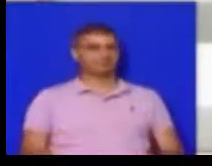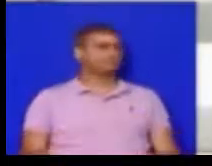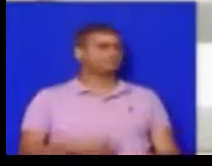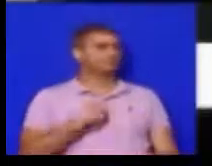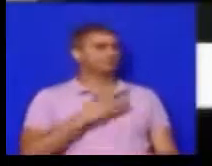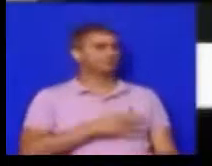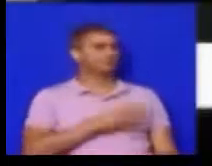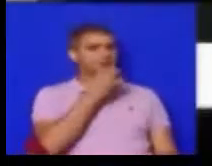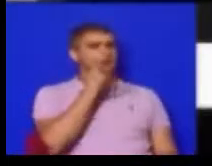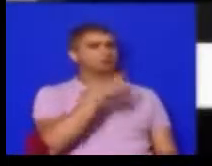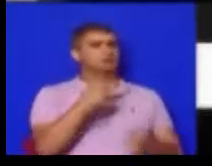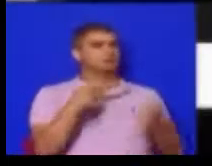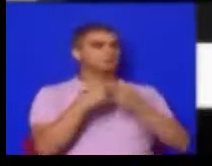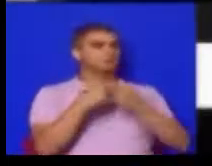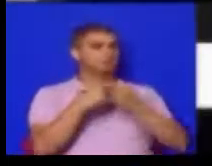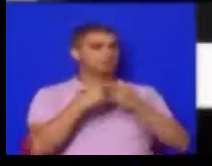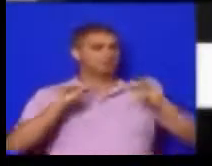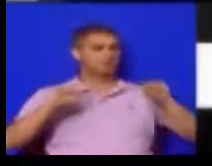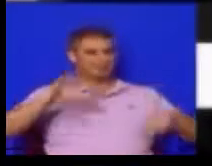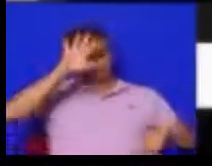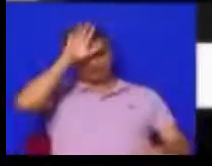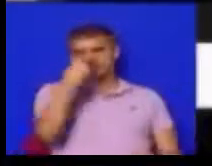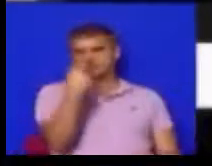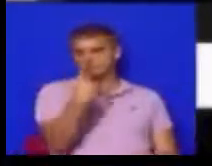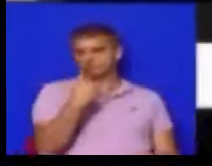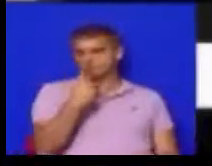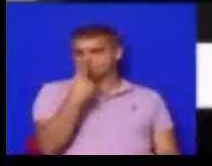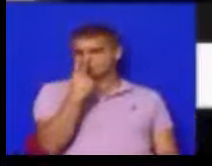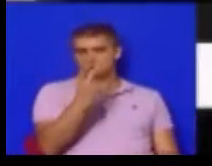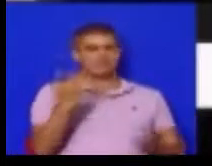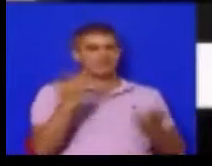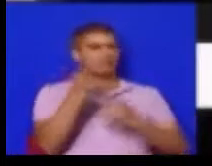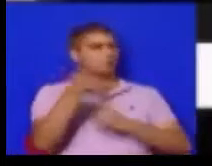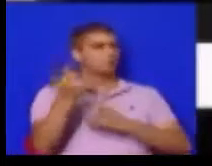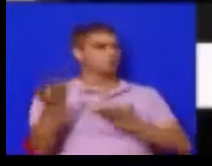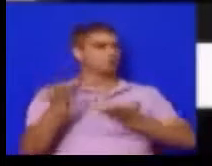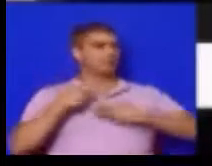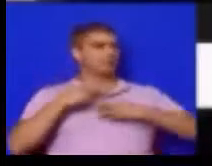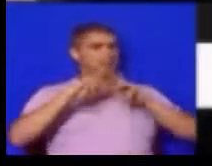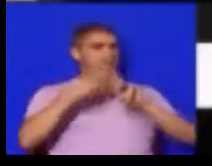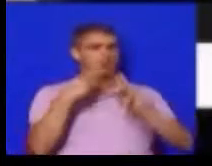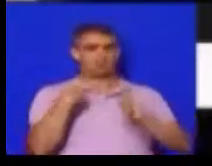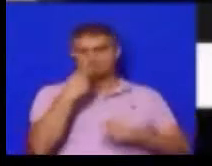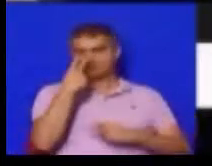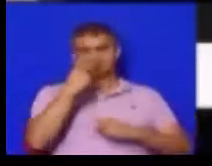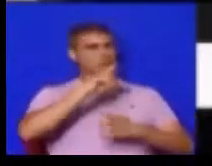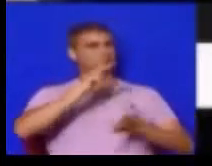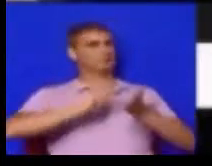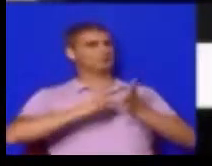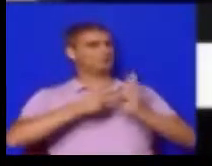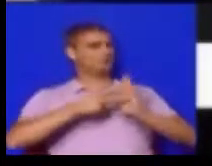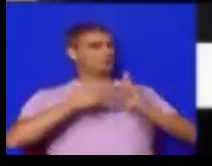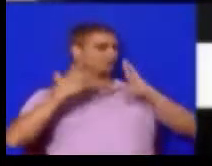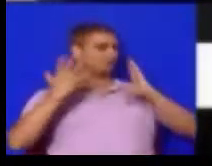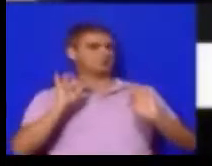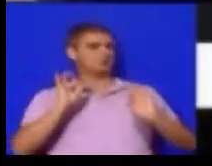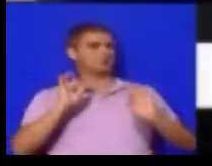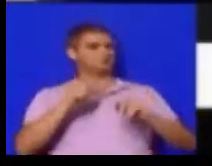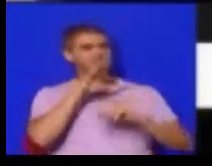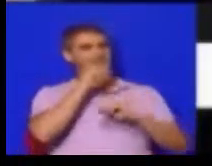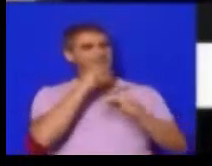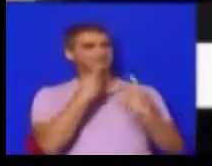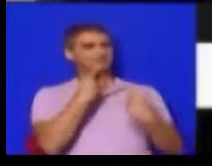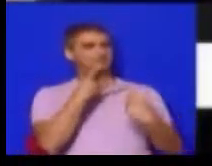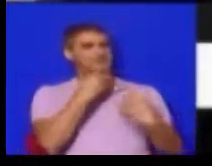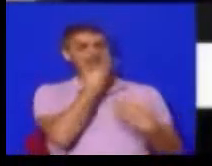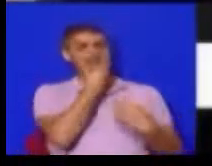אותך לגבי רוחני עצמו. אנחנו ראינו את האופן שבו רוחני התקבל בעולם, ראינו את הדיפלומטיה המאוד מאוד מתונה שלו, ראינו לעומת זאת איך